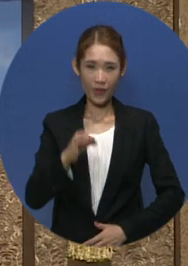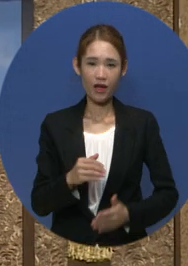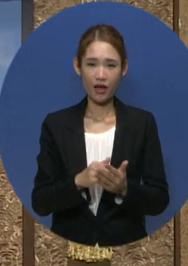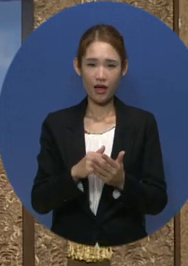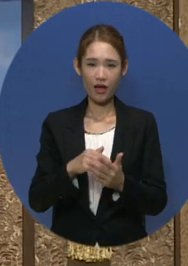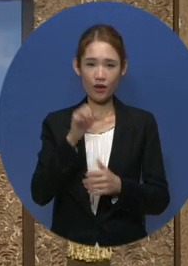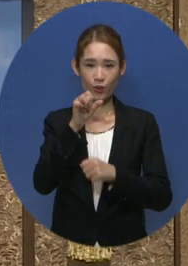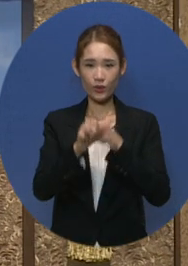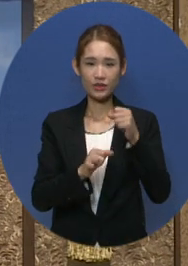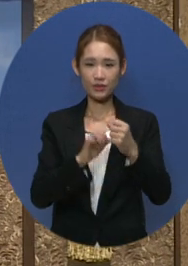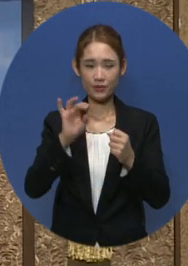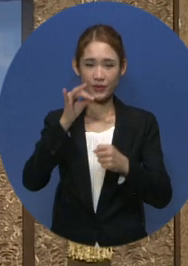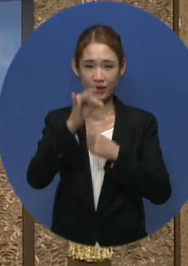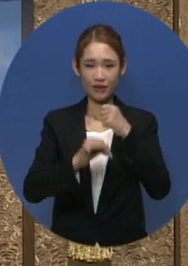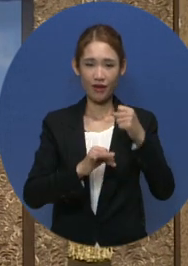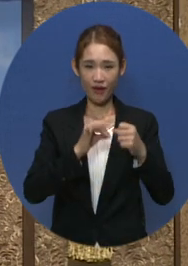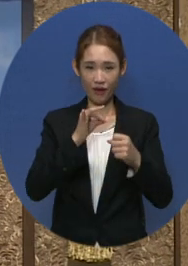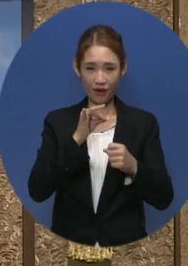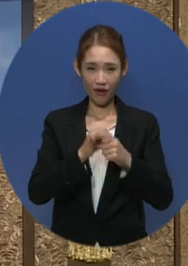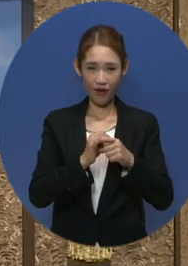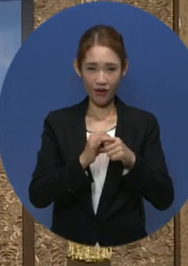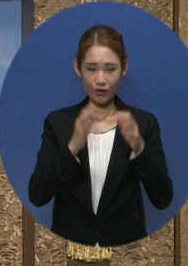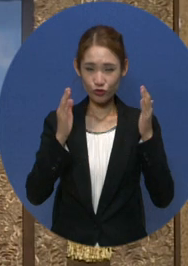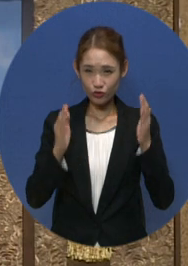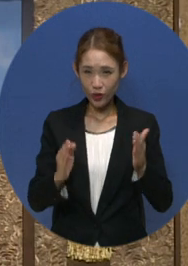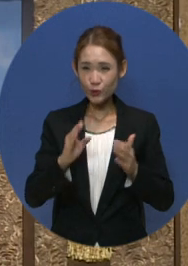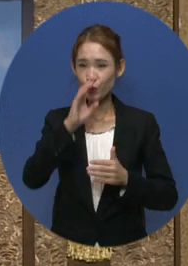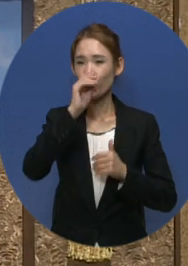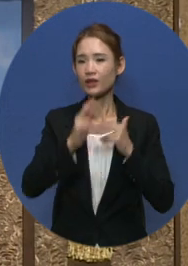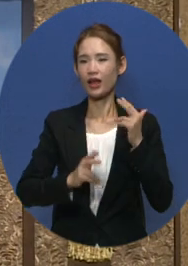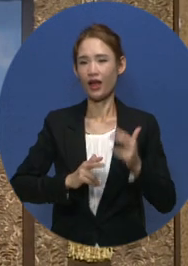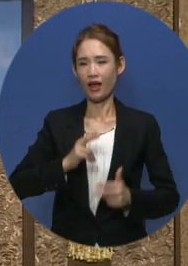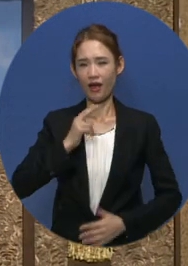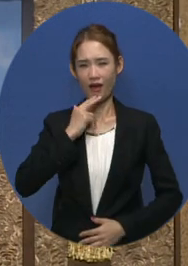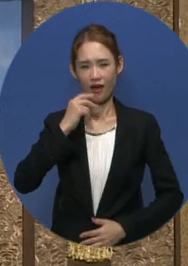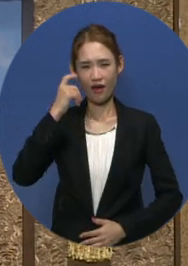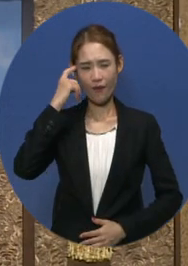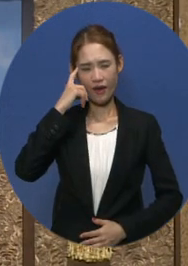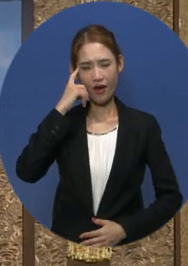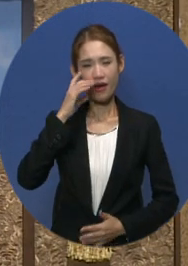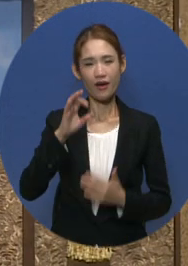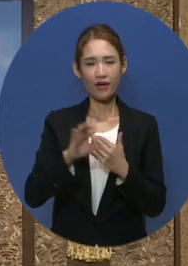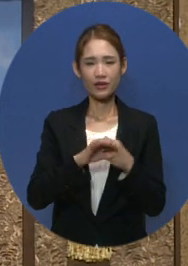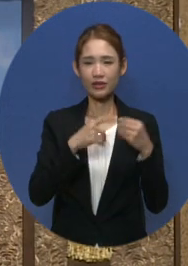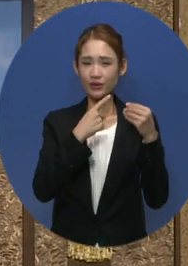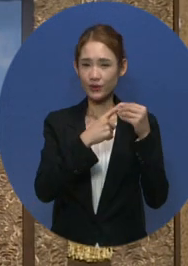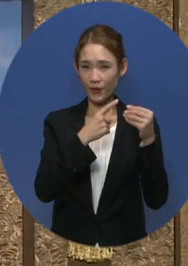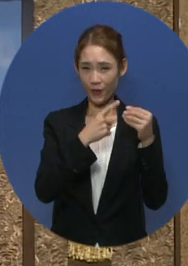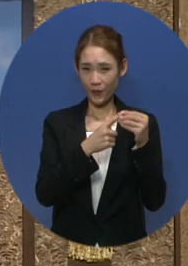50년, 100년 안에 이렇게 좋은 사업이 없을 것 같아요. 네. 제 생각에는. 근데 왜 좋은 사업이냐면 네. 첫째,